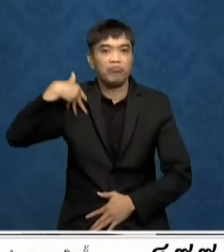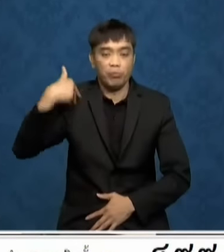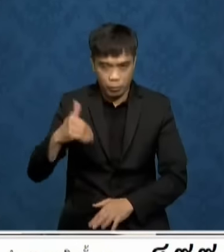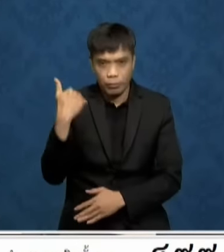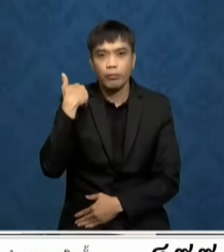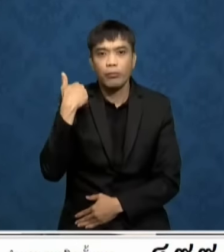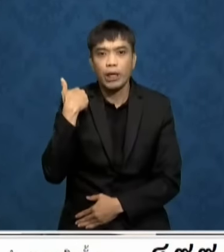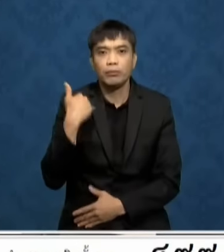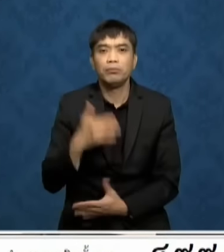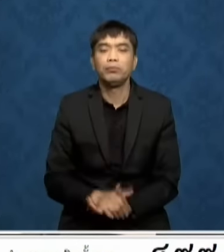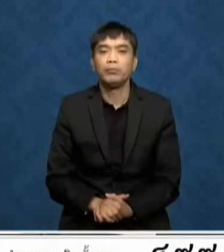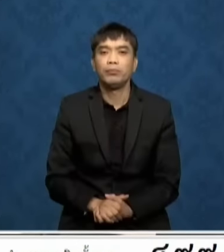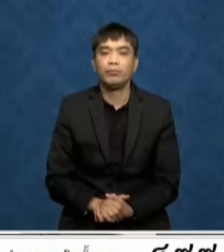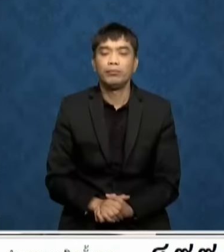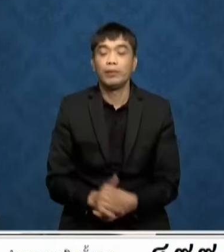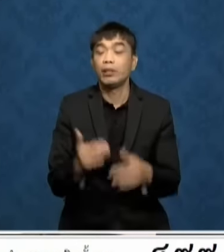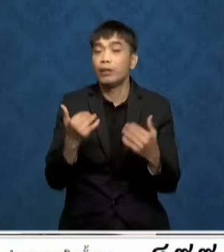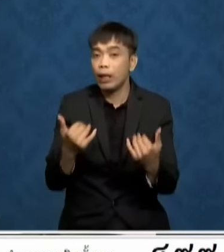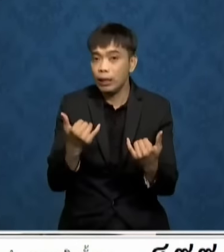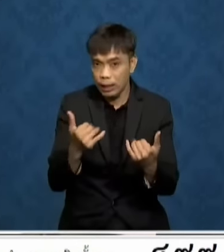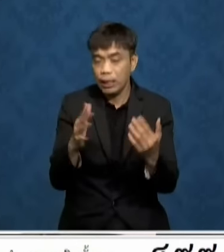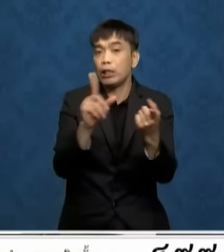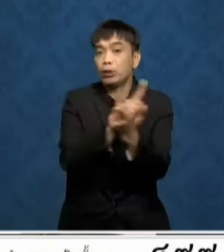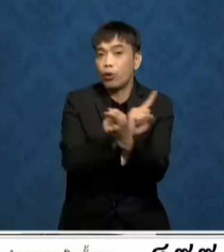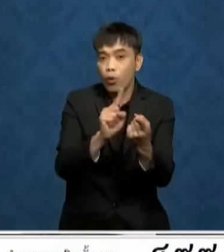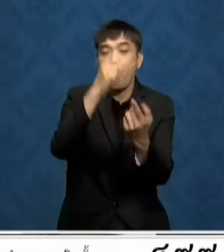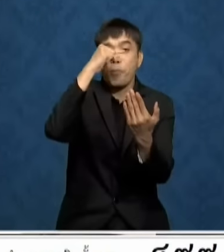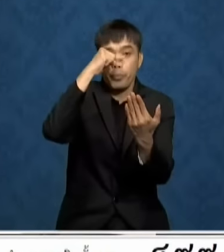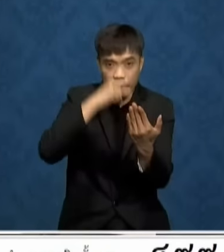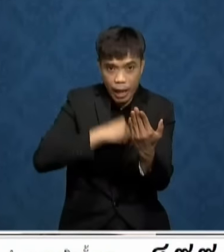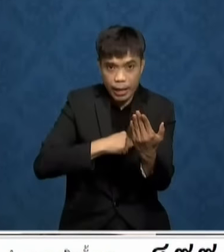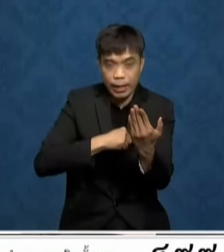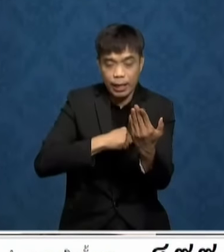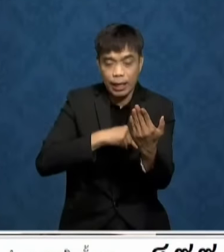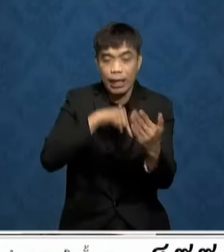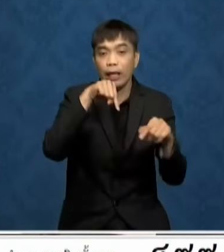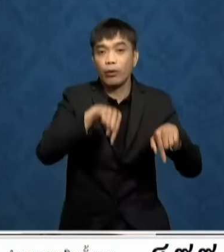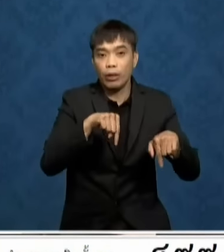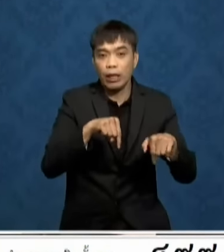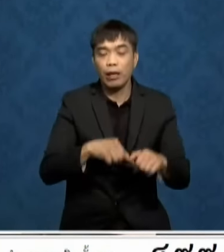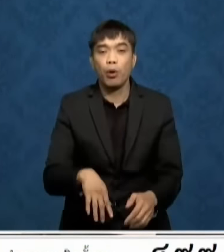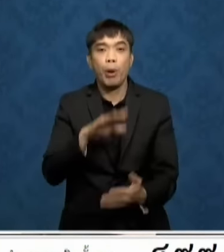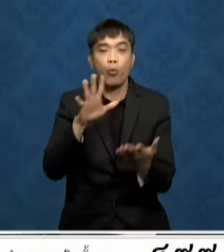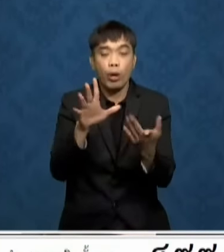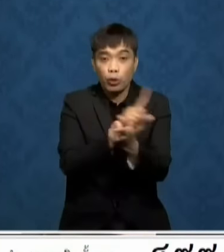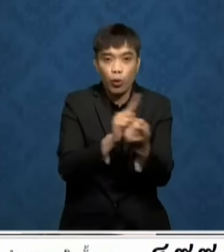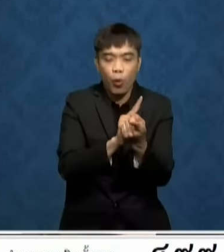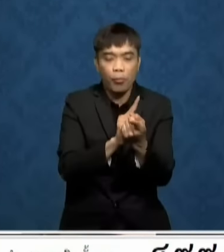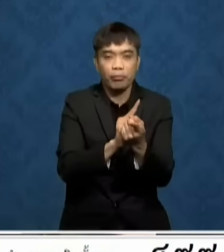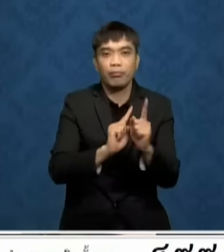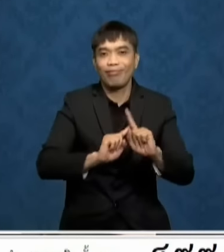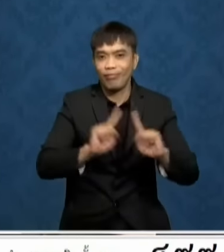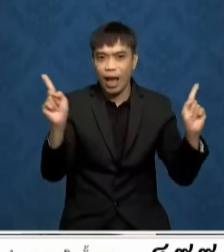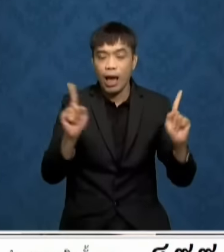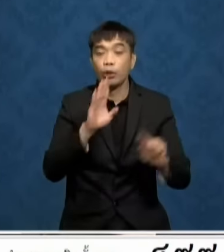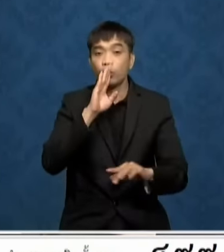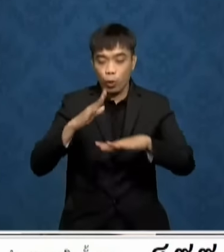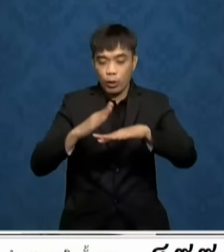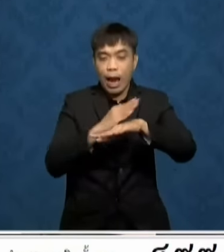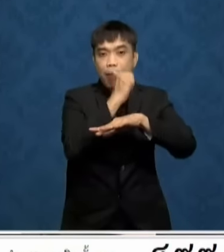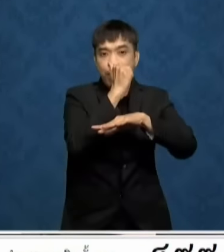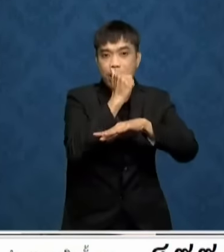ดิฉันขอเน้นย้ำอีกครั้งนะคะว่าสิ่งที่เกิดขึ้นในสังคมไทยปัจจุบันไม่ใช่ความเป็นปกติธรรมดาค่ะและหากมาตรการการยุบพรรคการเมืองนั้นถูกมาใ